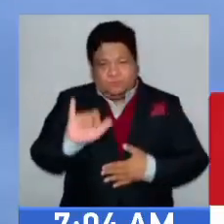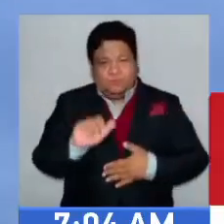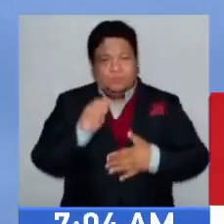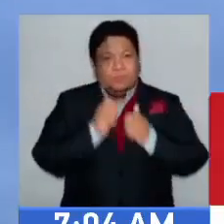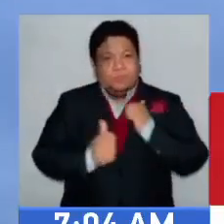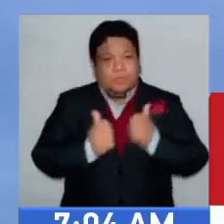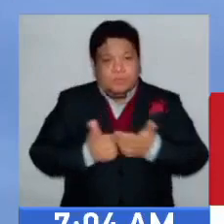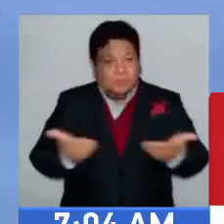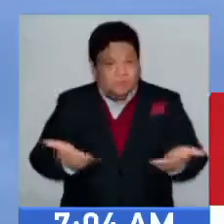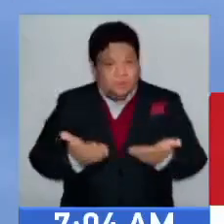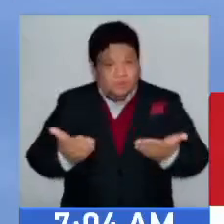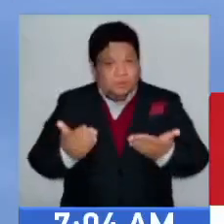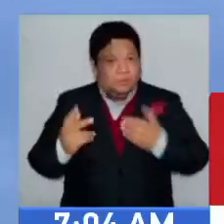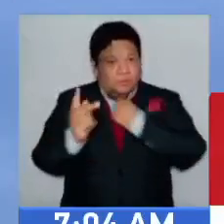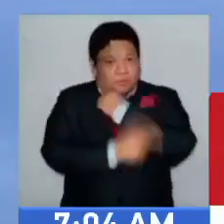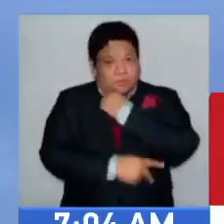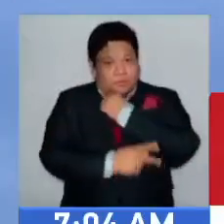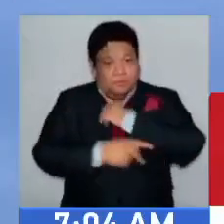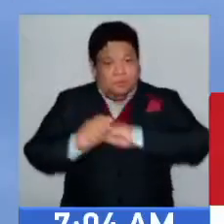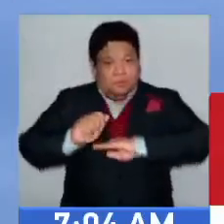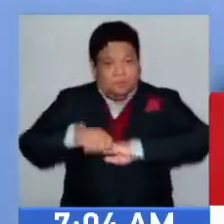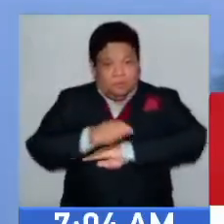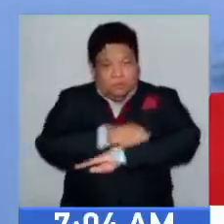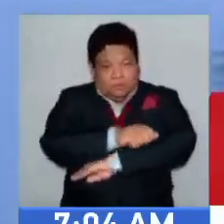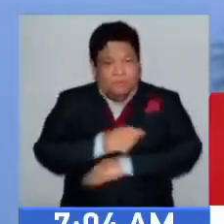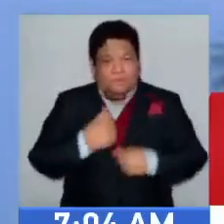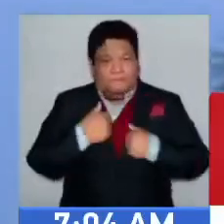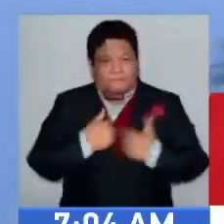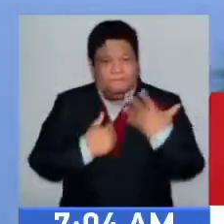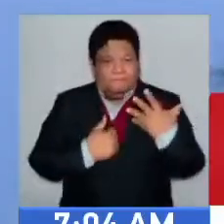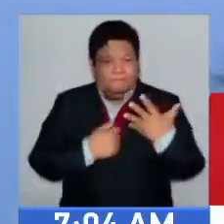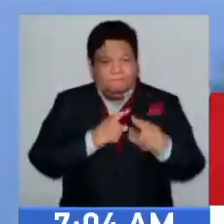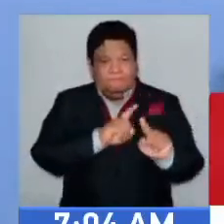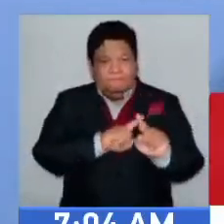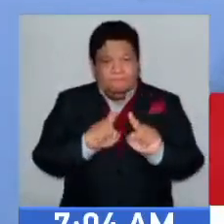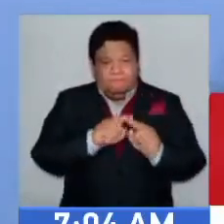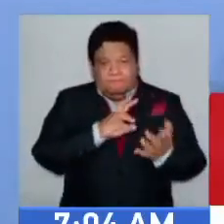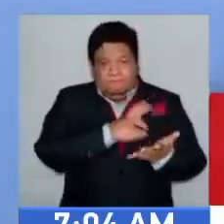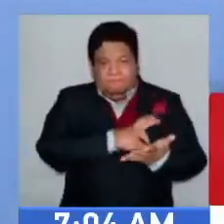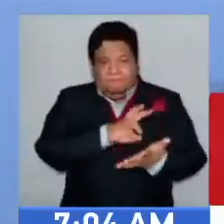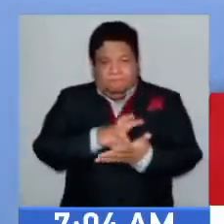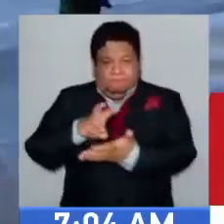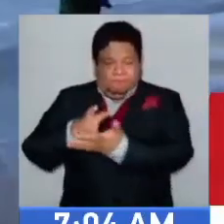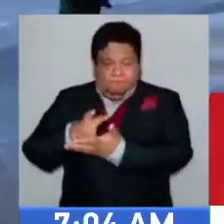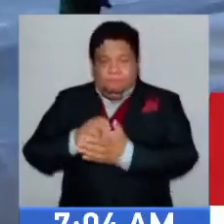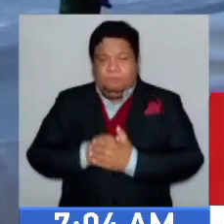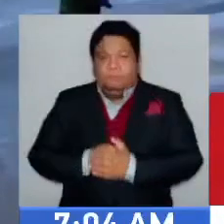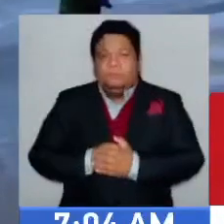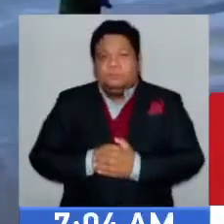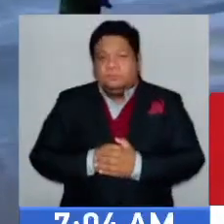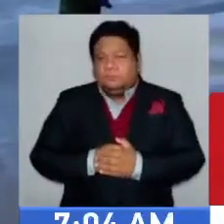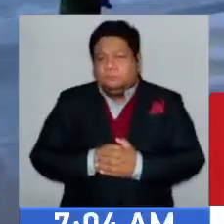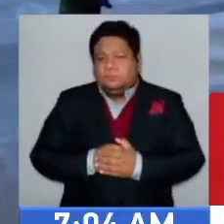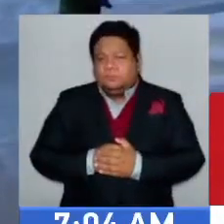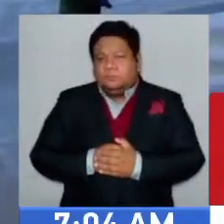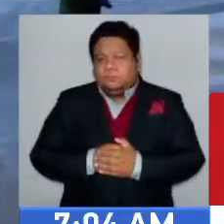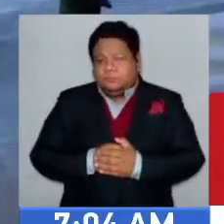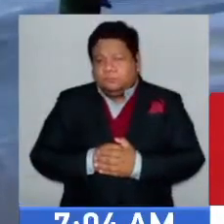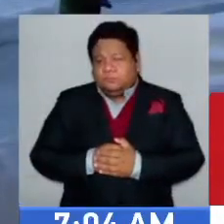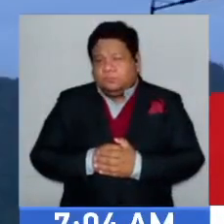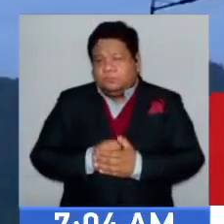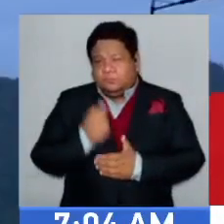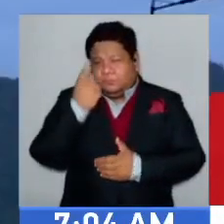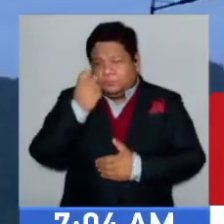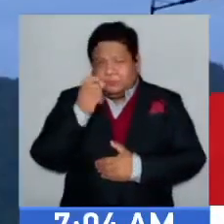ang may signal number 1 sa 8 bayan nila dito sa Aurora. At ayon nga kay Hector De La Torre ng MDRRMO ng